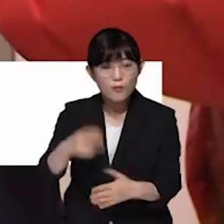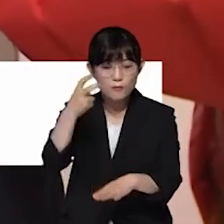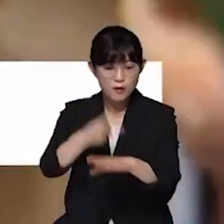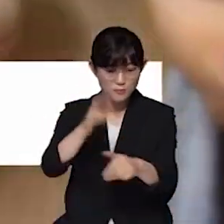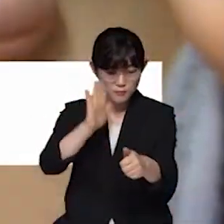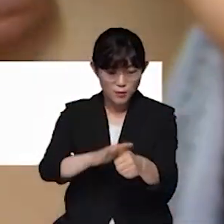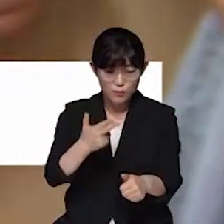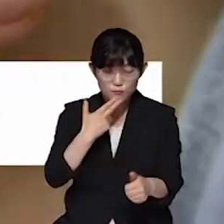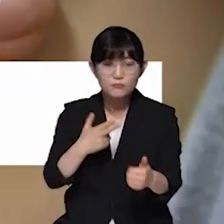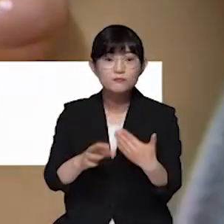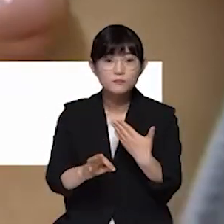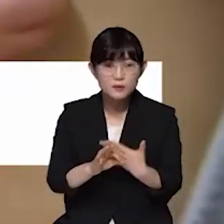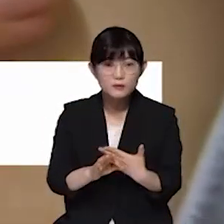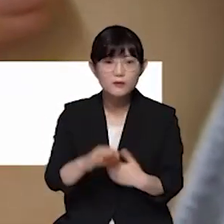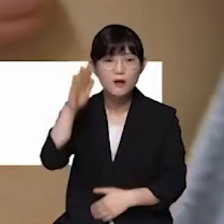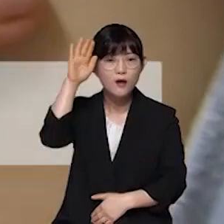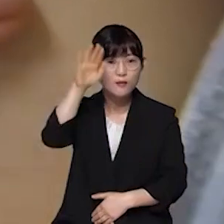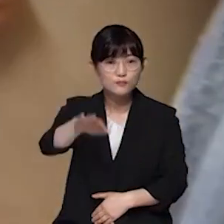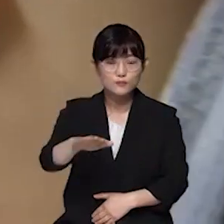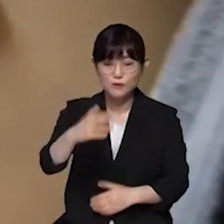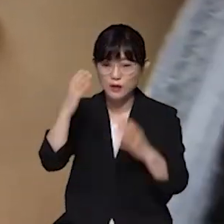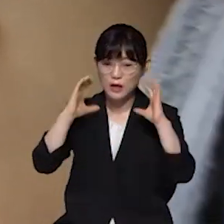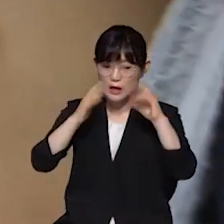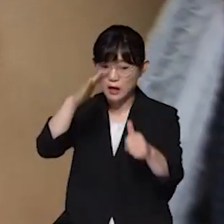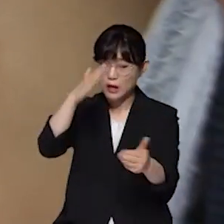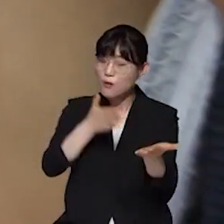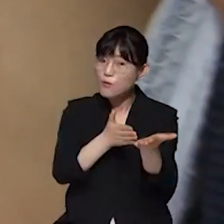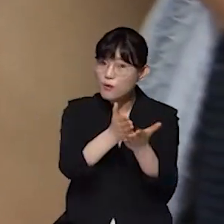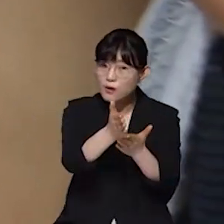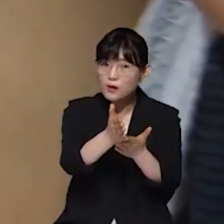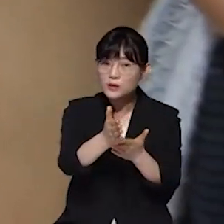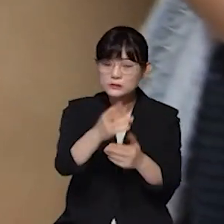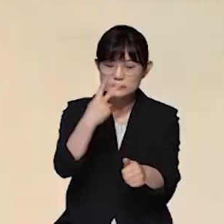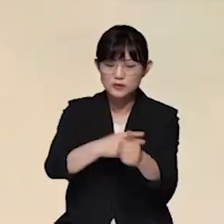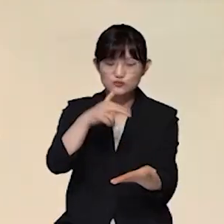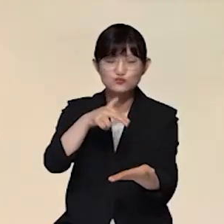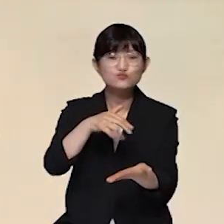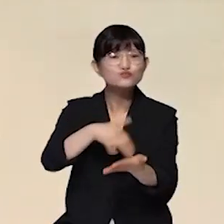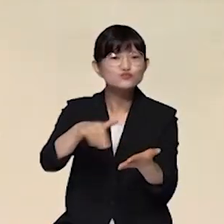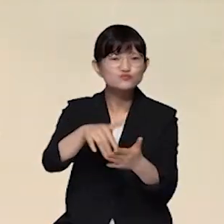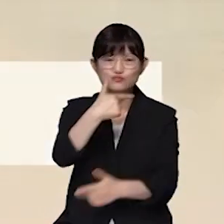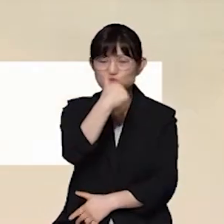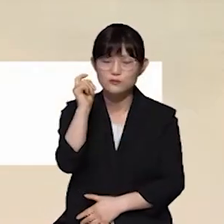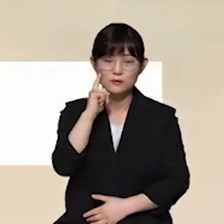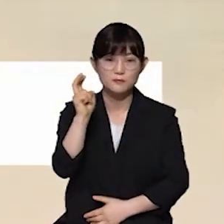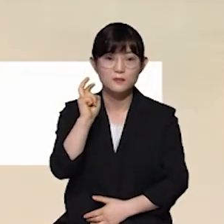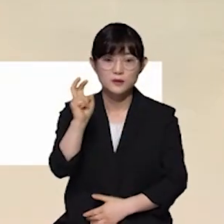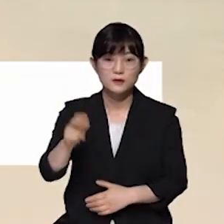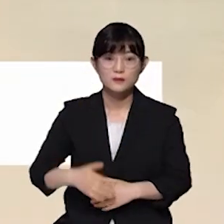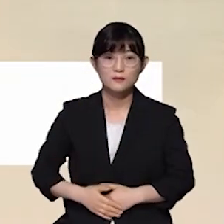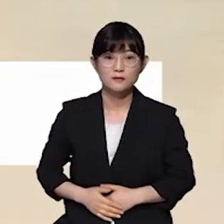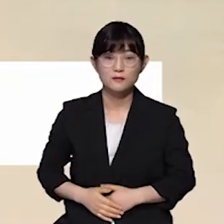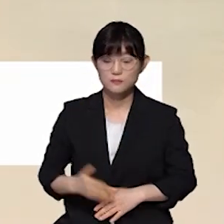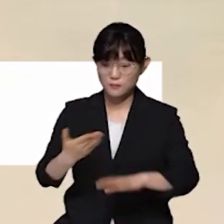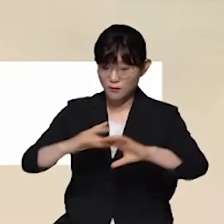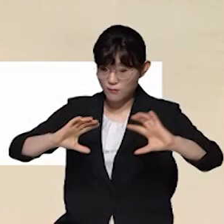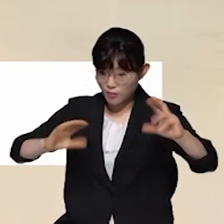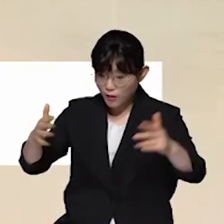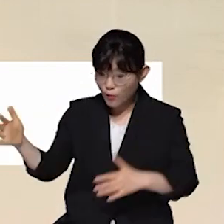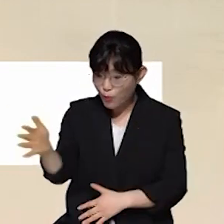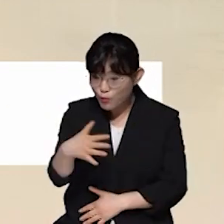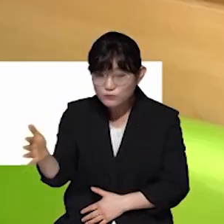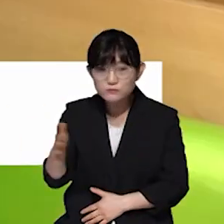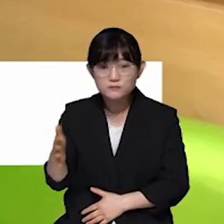없다면 앞으로도 소아청소년과는 외면받을 것이라고 강조했습니다. 다른 나라에서는 볼 수 없는